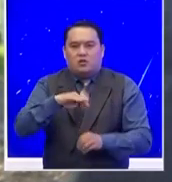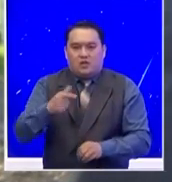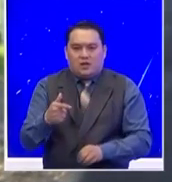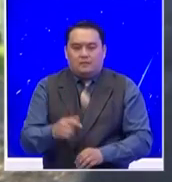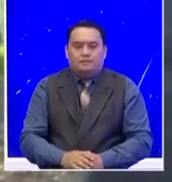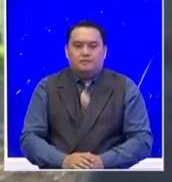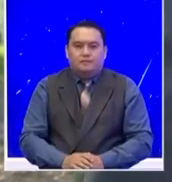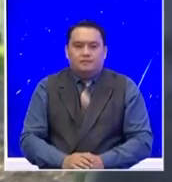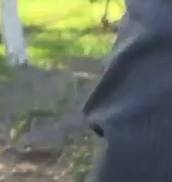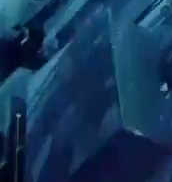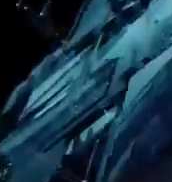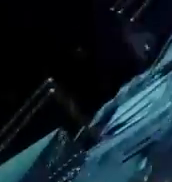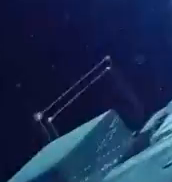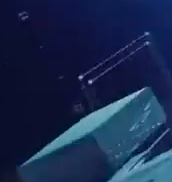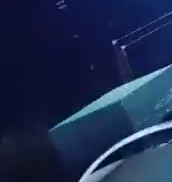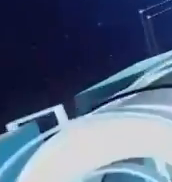тенге.